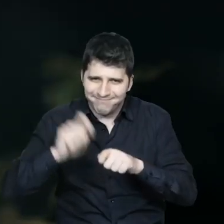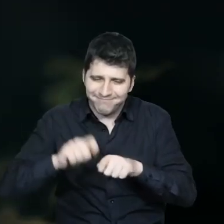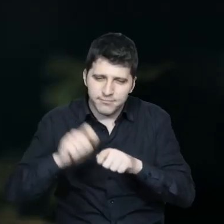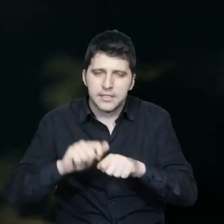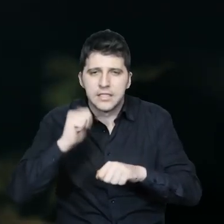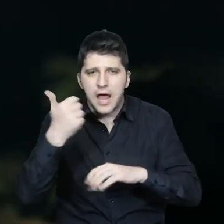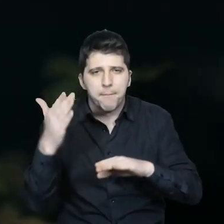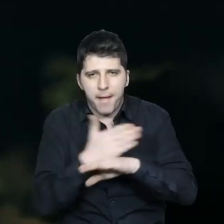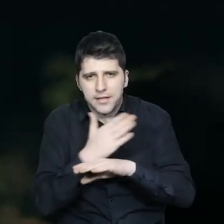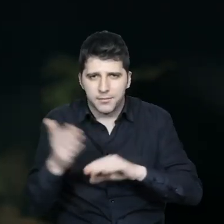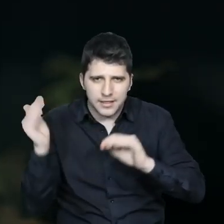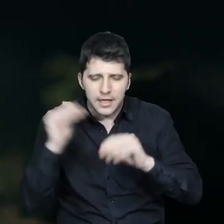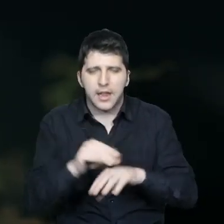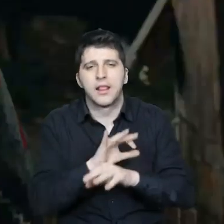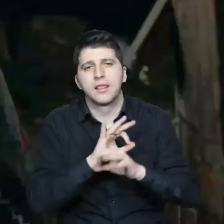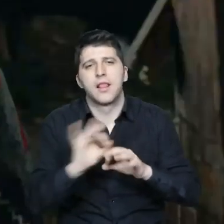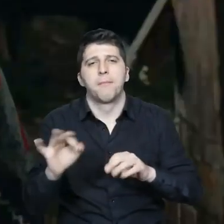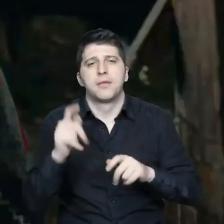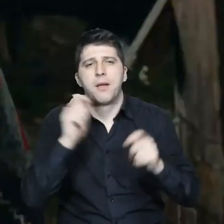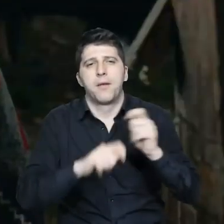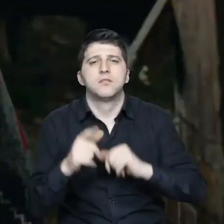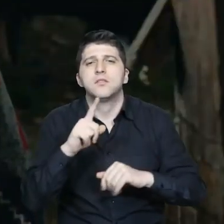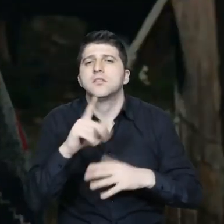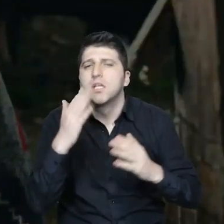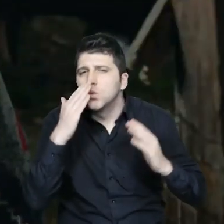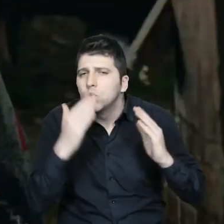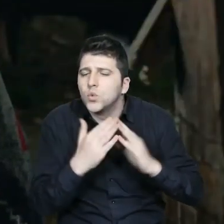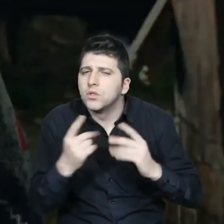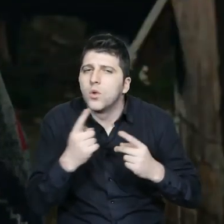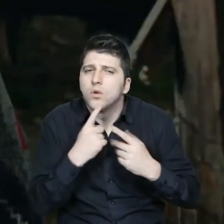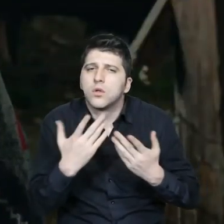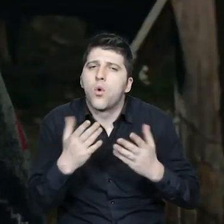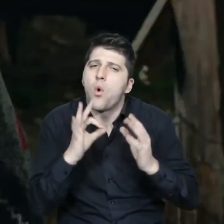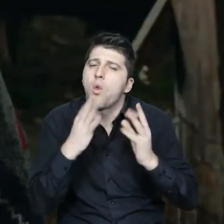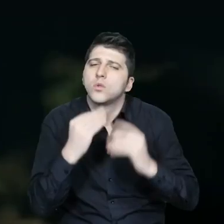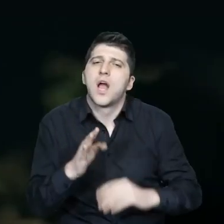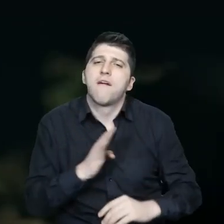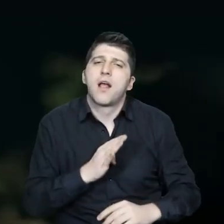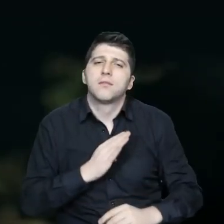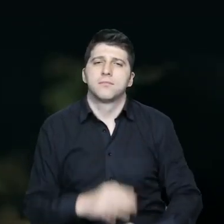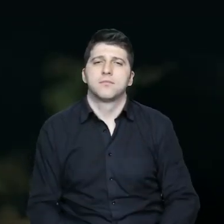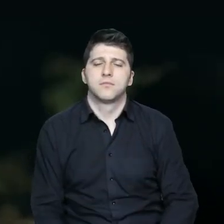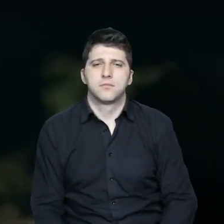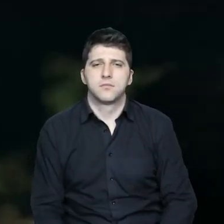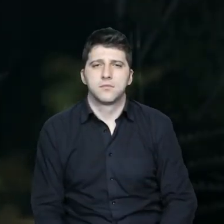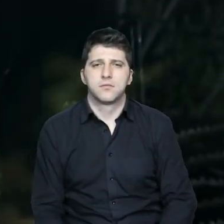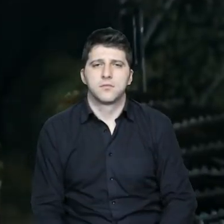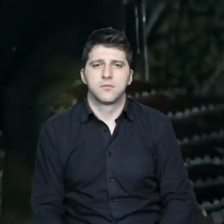Yarın malzemelerle gelir, adam akıllı yaparız. Sen nasıl uygun görüyorsan öyle olsun evladım.